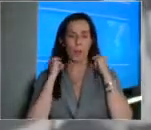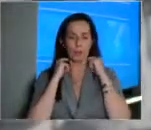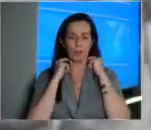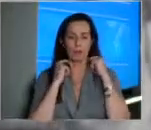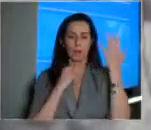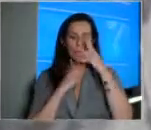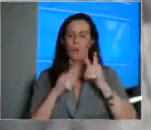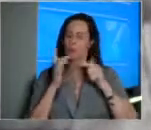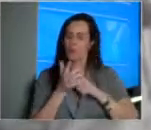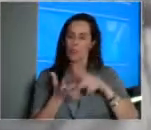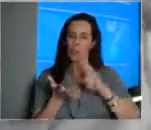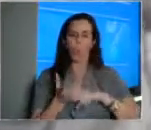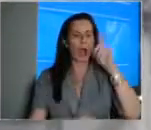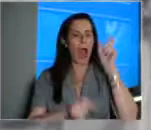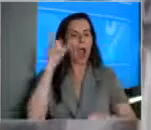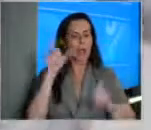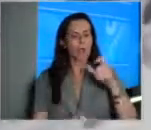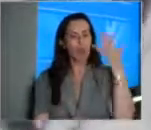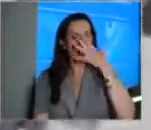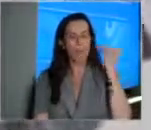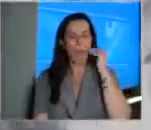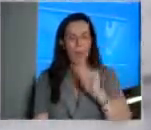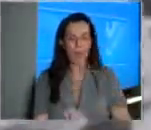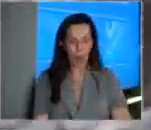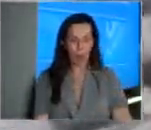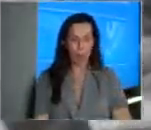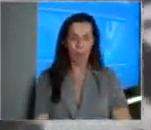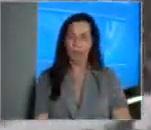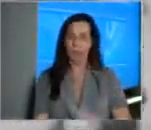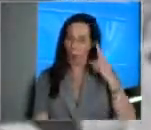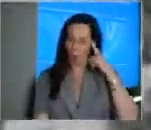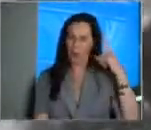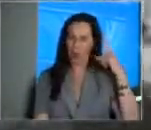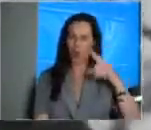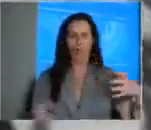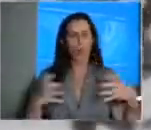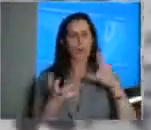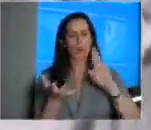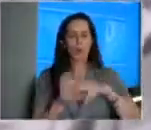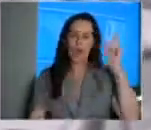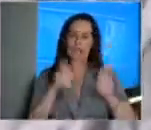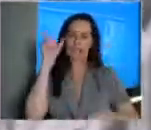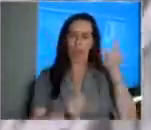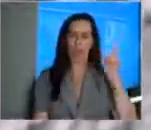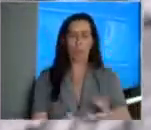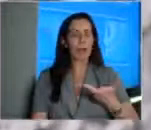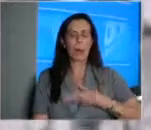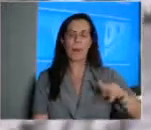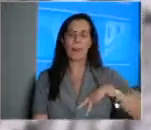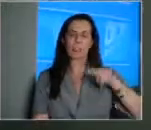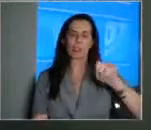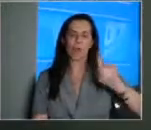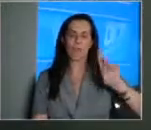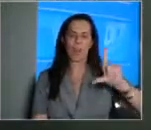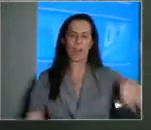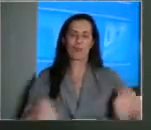אפרו-אמריקאי, לוחם למען זכויות האדם של השחורים בארצות הברית, בוגד דעות מרכזי של התנועה לזכויות האזרח וזוכה פרס נובל לשלום.